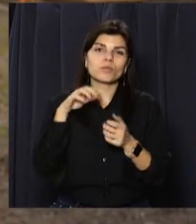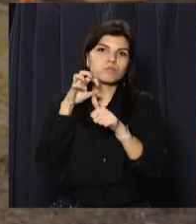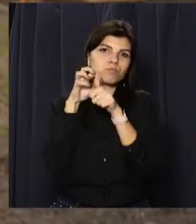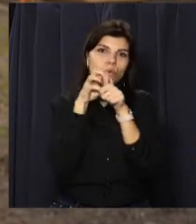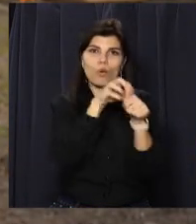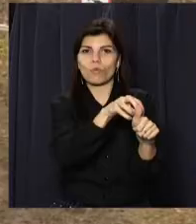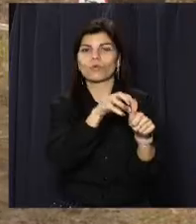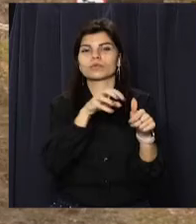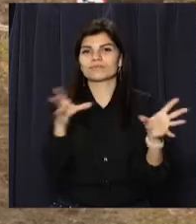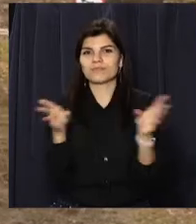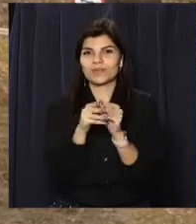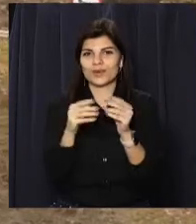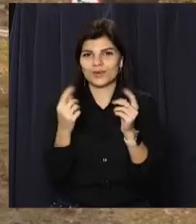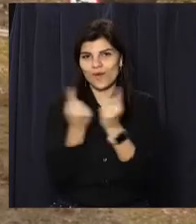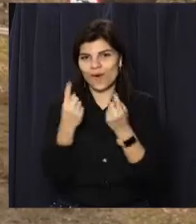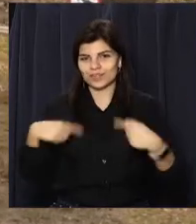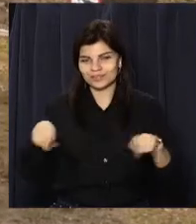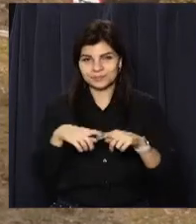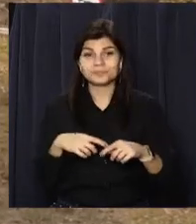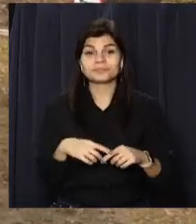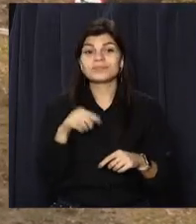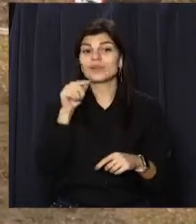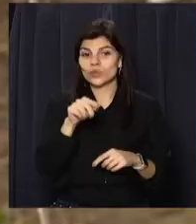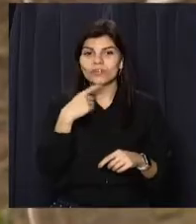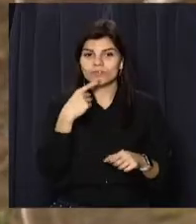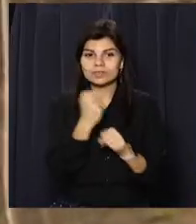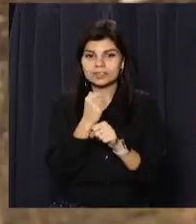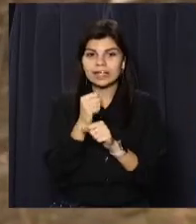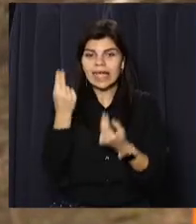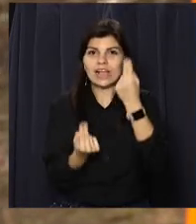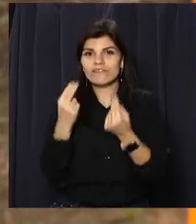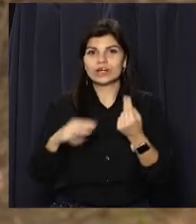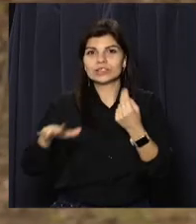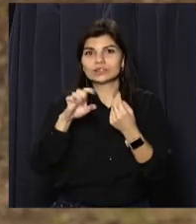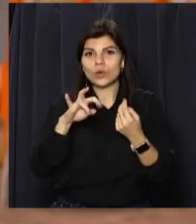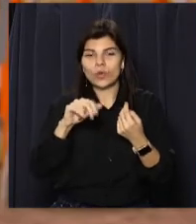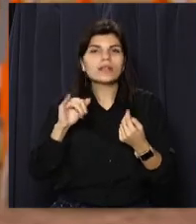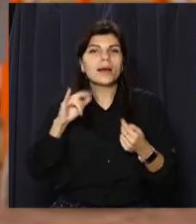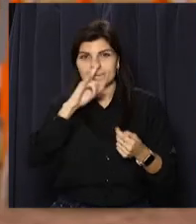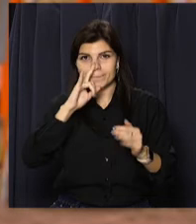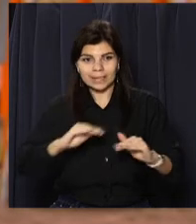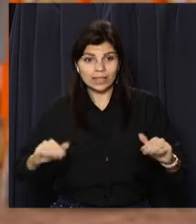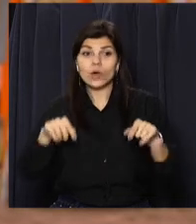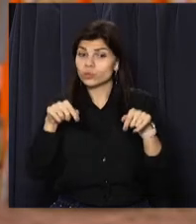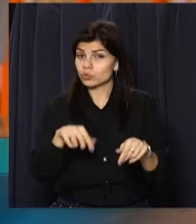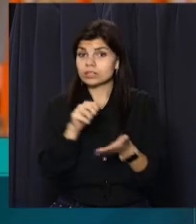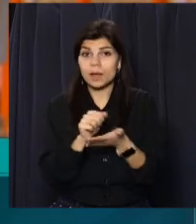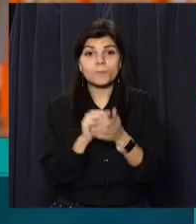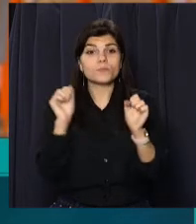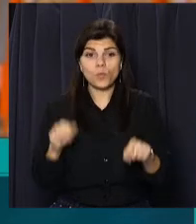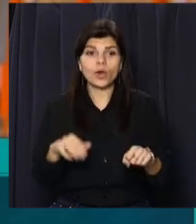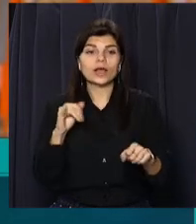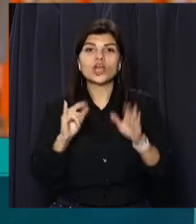з гуртківцями. Окрім мотузкового майданчика, тут облаштували ігрову зону і для малечі. Тут можуть займатися дітки